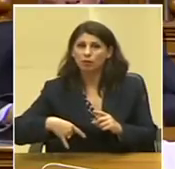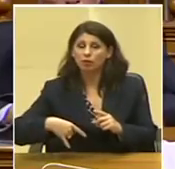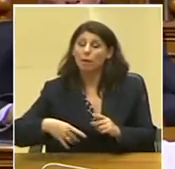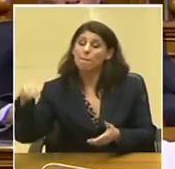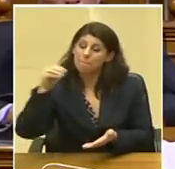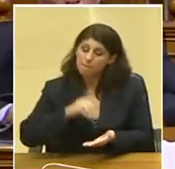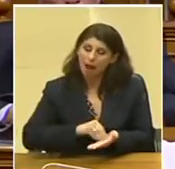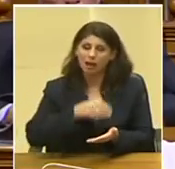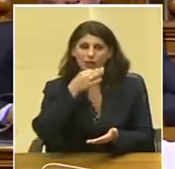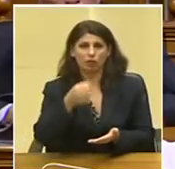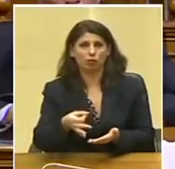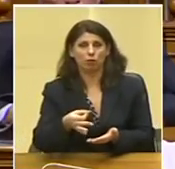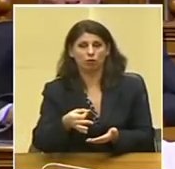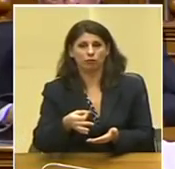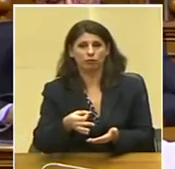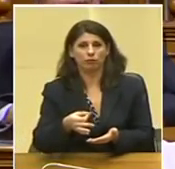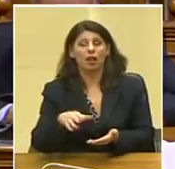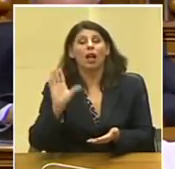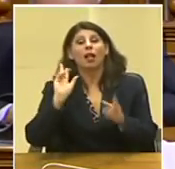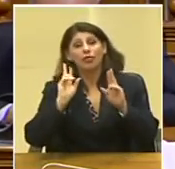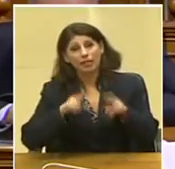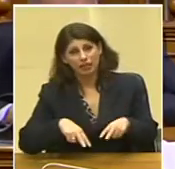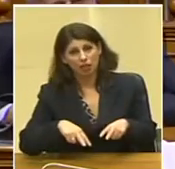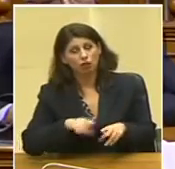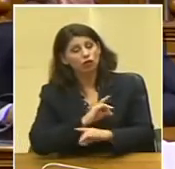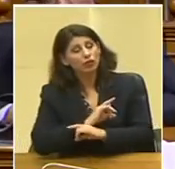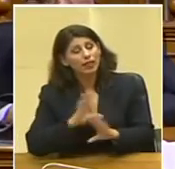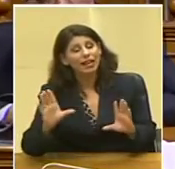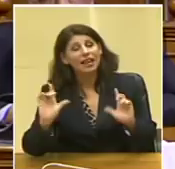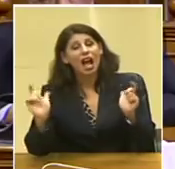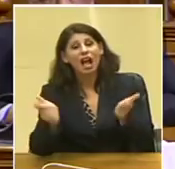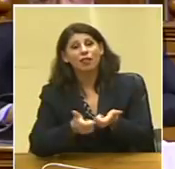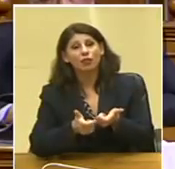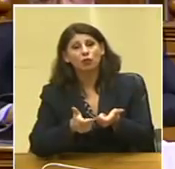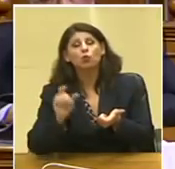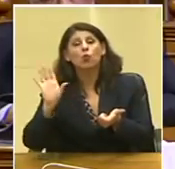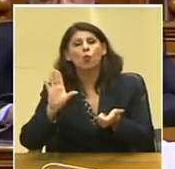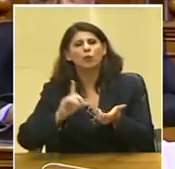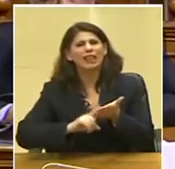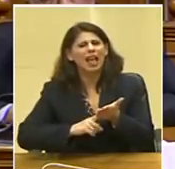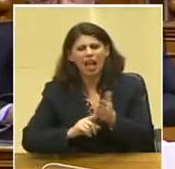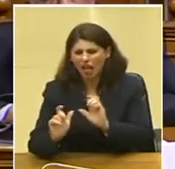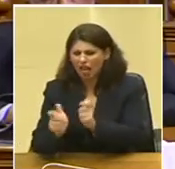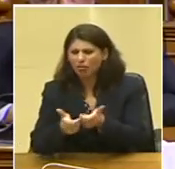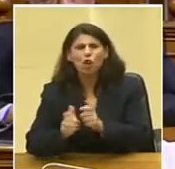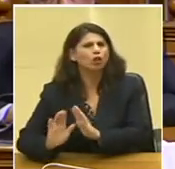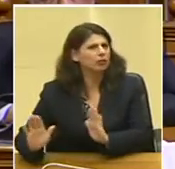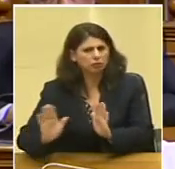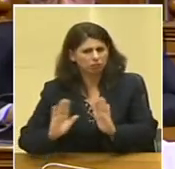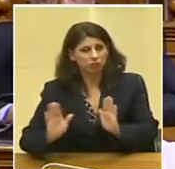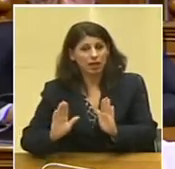θα το επαναλάβω, δεν αναγνωρίζουν κανένα έθνος και καμία εθνότητα. Και ως προς το ζήτημα